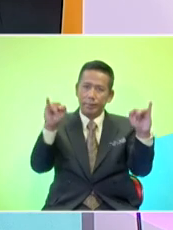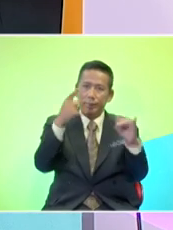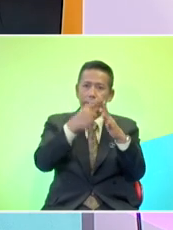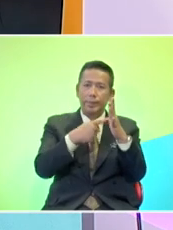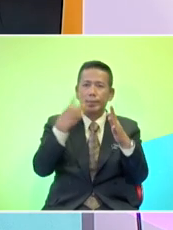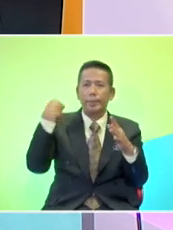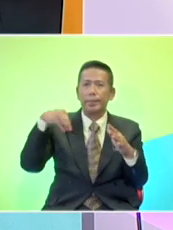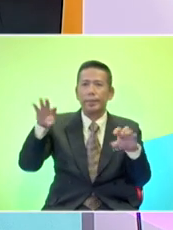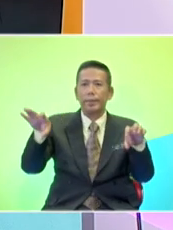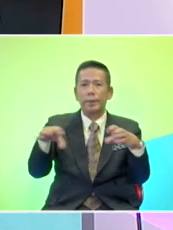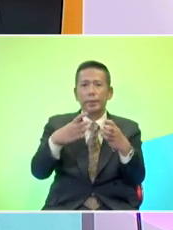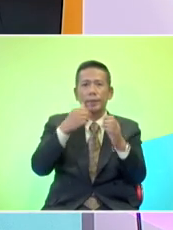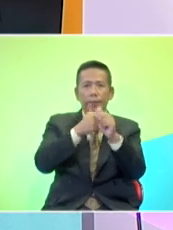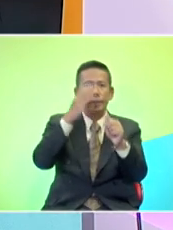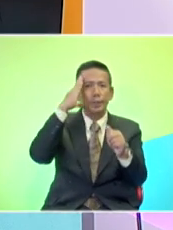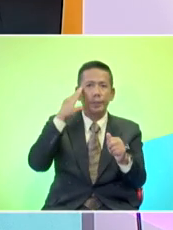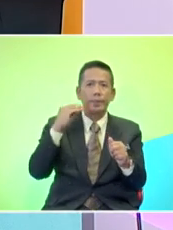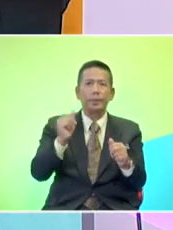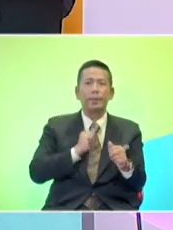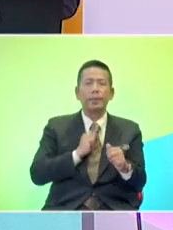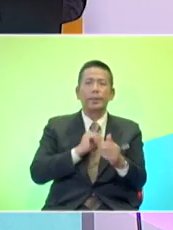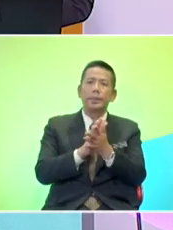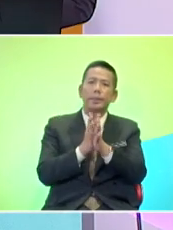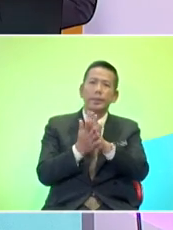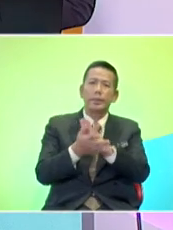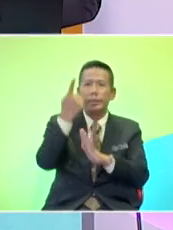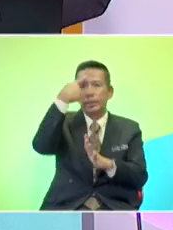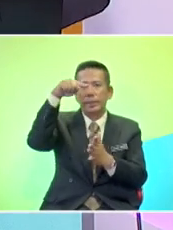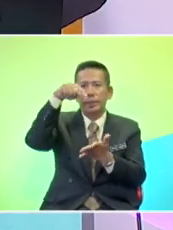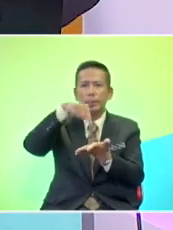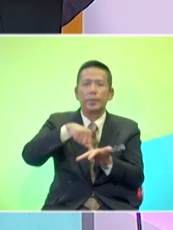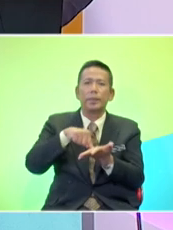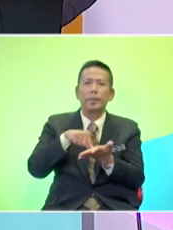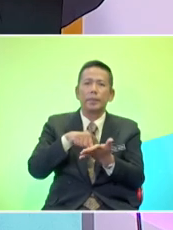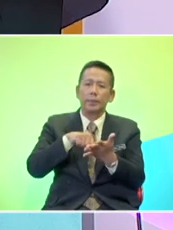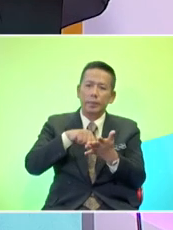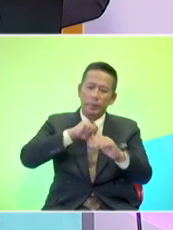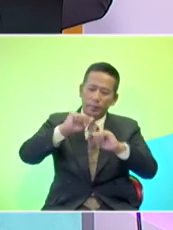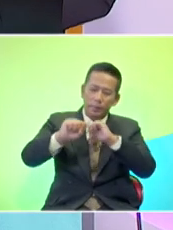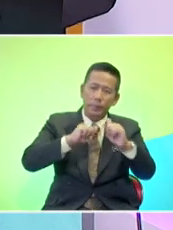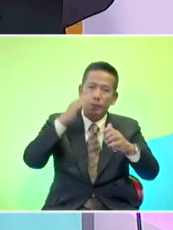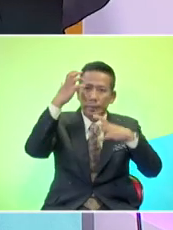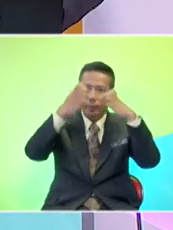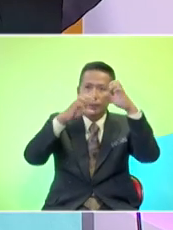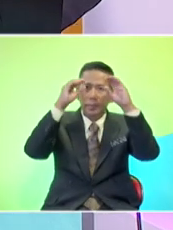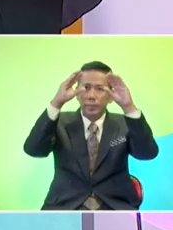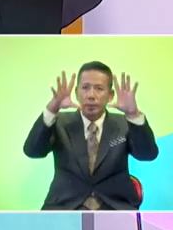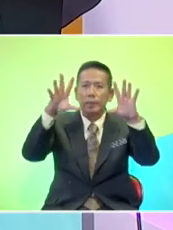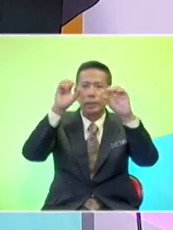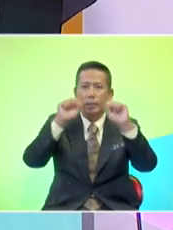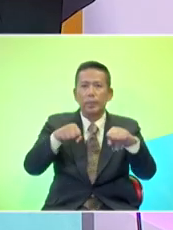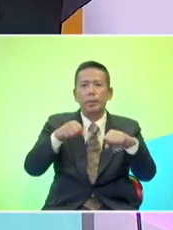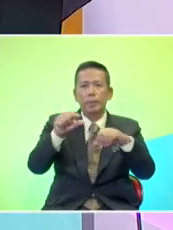memenuhi kebutuhan Oke jadi untuk ini untuk activity eksplorasi guru-guru boleh menggunakan